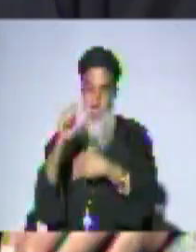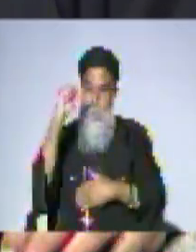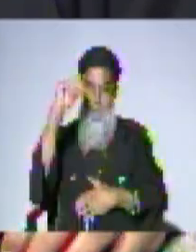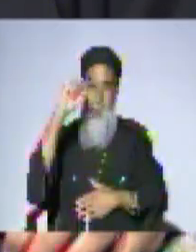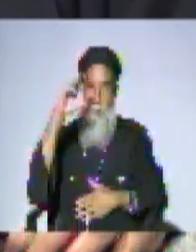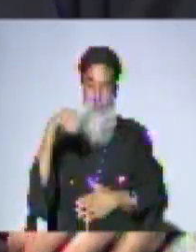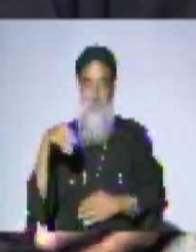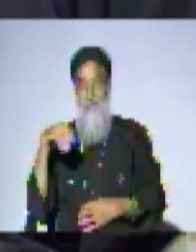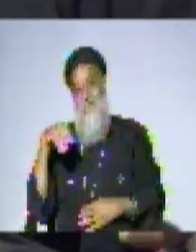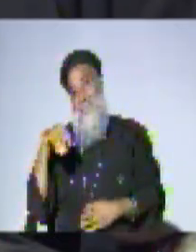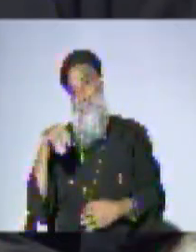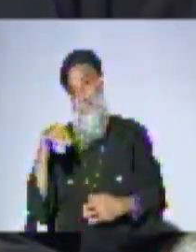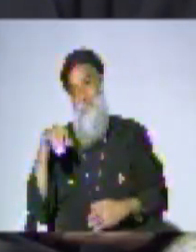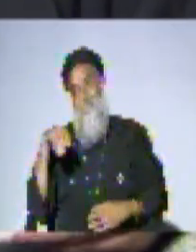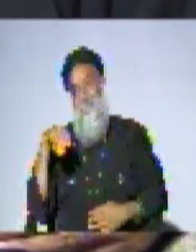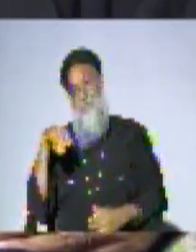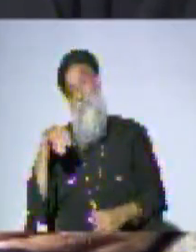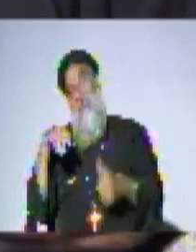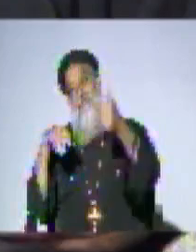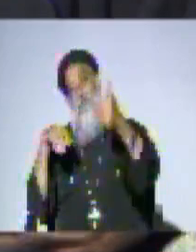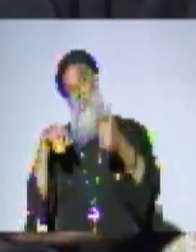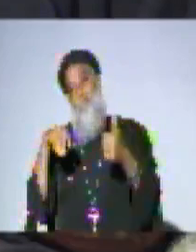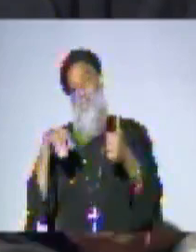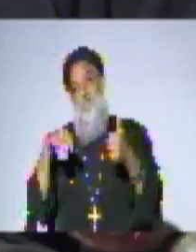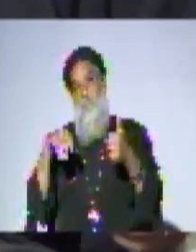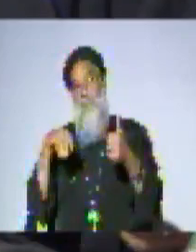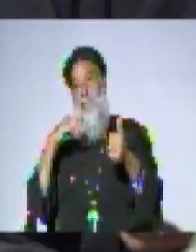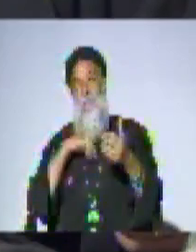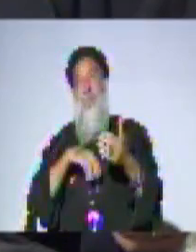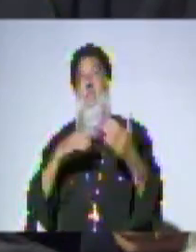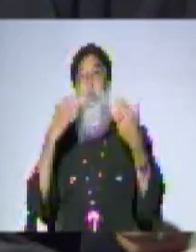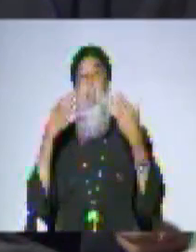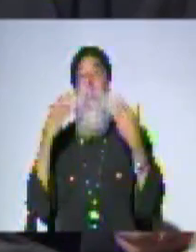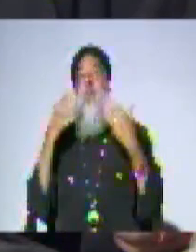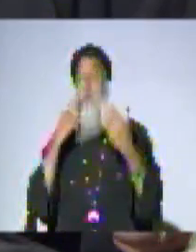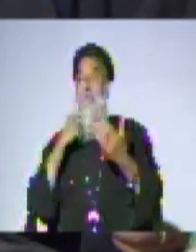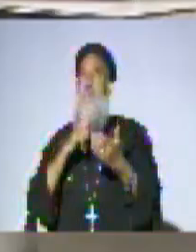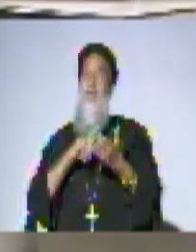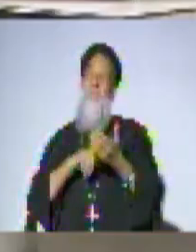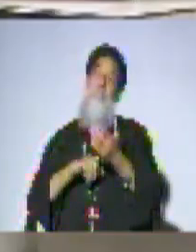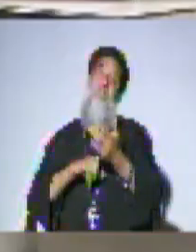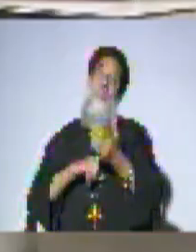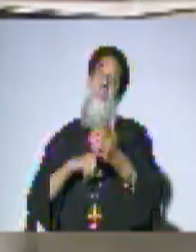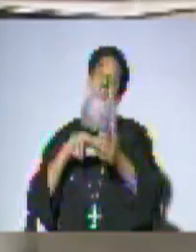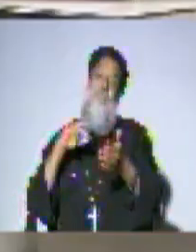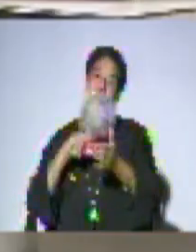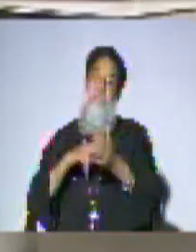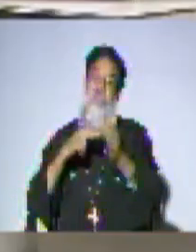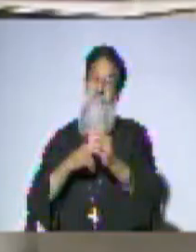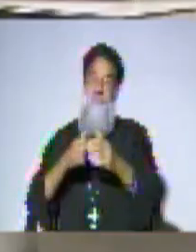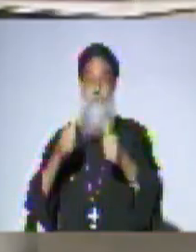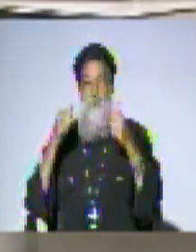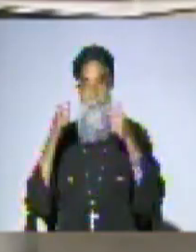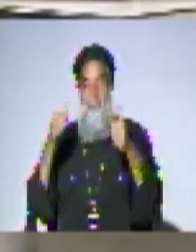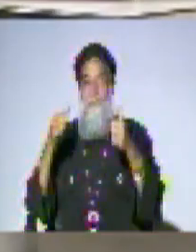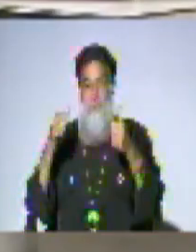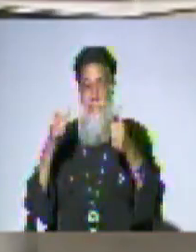وهو صالح، هو صالح للذين يدعونك بالحق. صالح